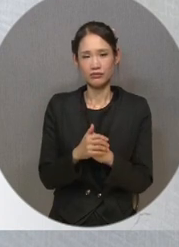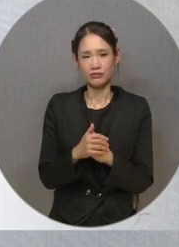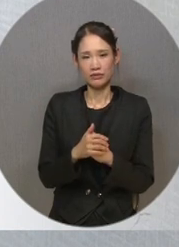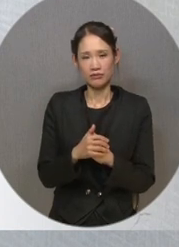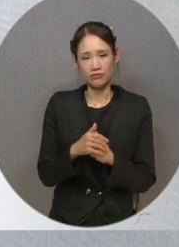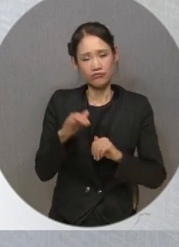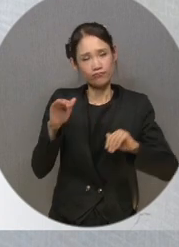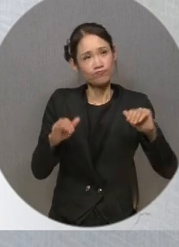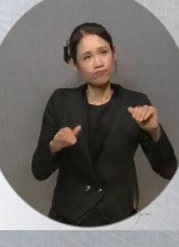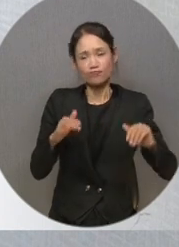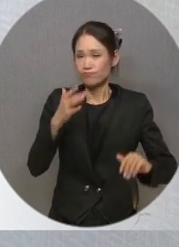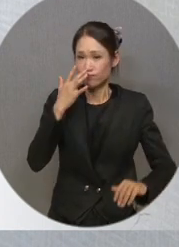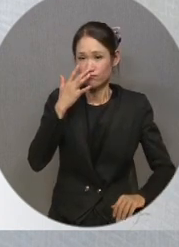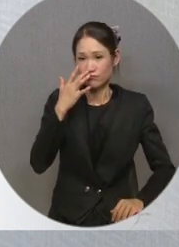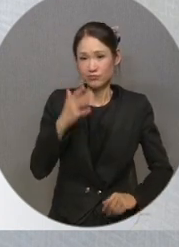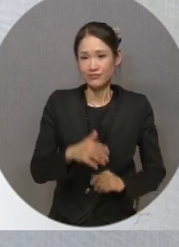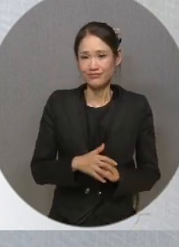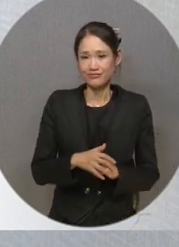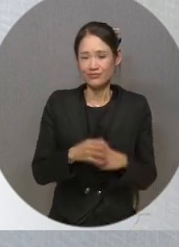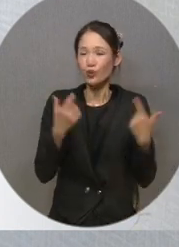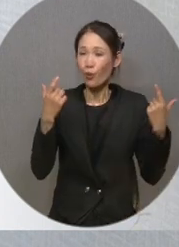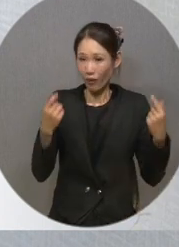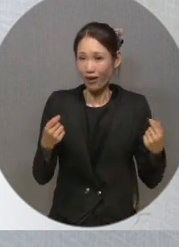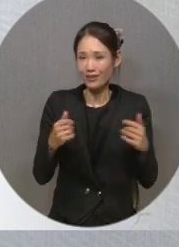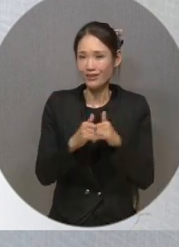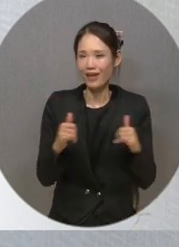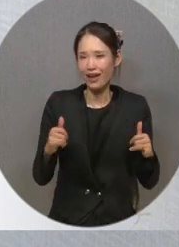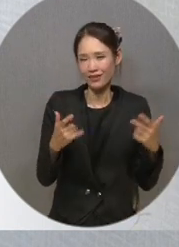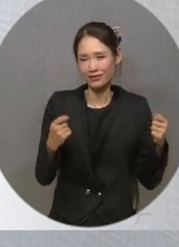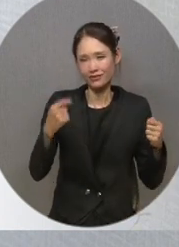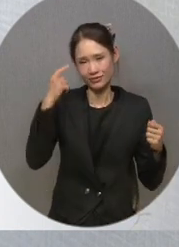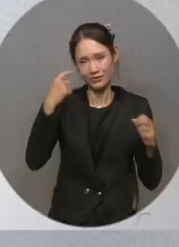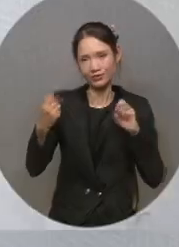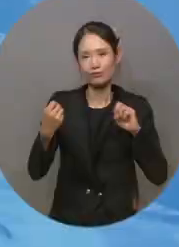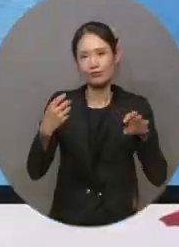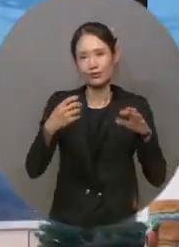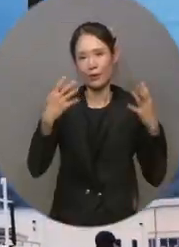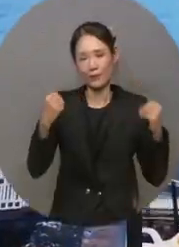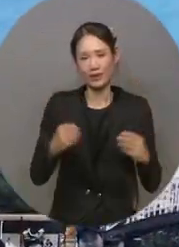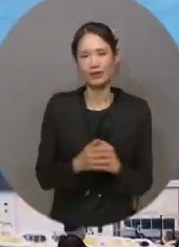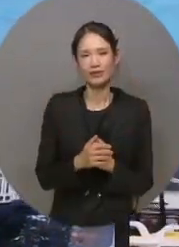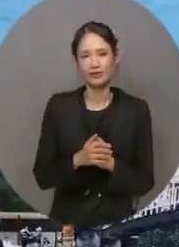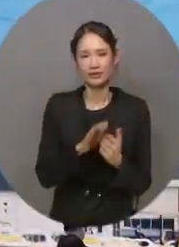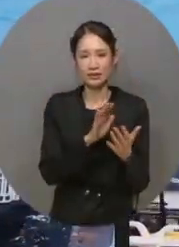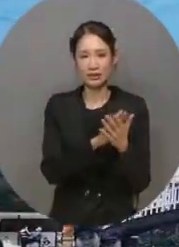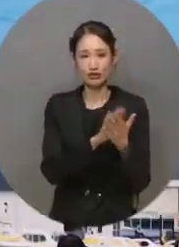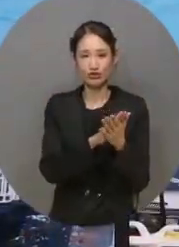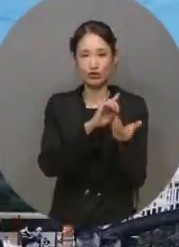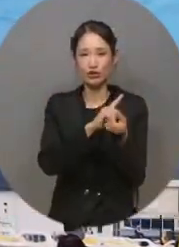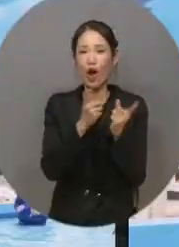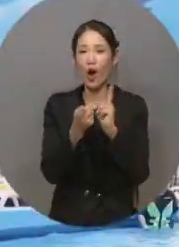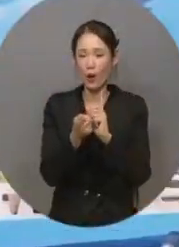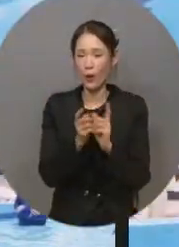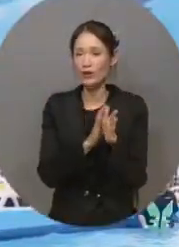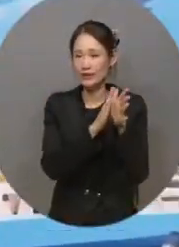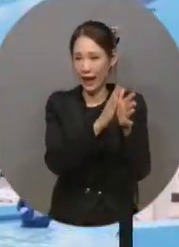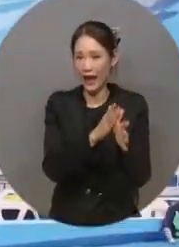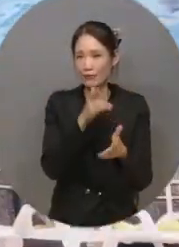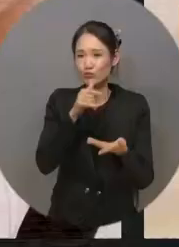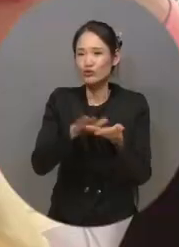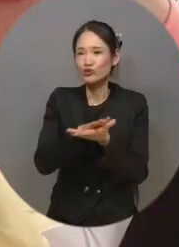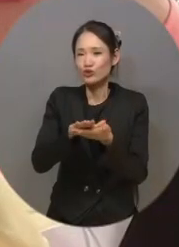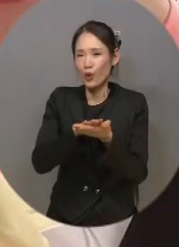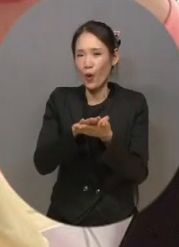별로 잘 모르겠더라. 그냥 같은 사람이더라. 이런 반응이 제일 많았어요. 친구들과의 나들이처럼 물놀이, 등